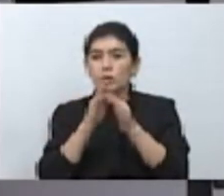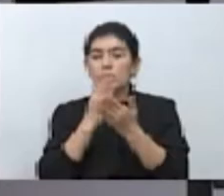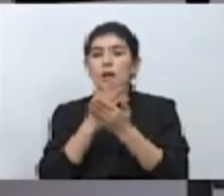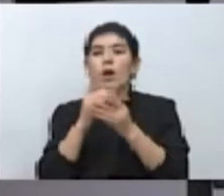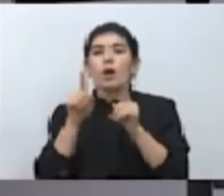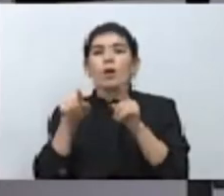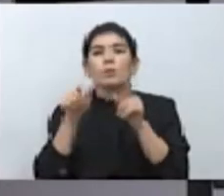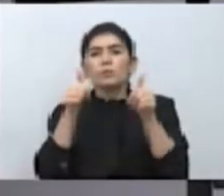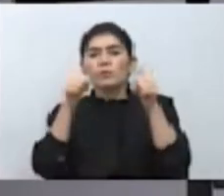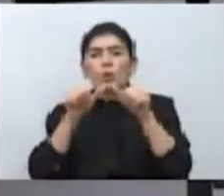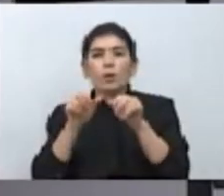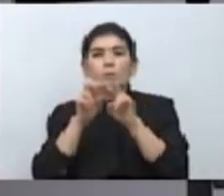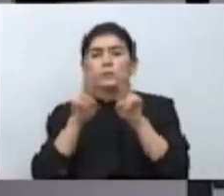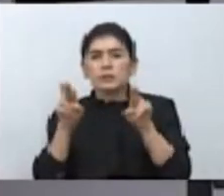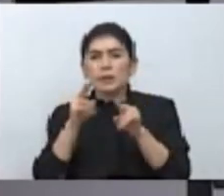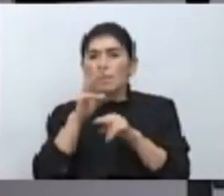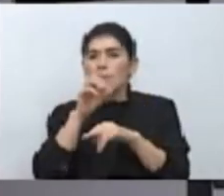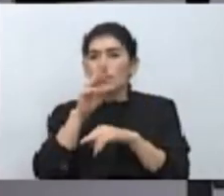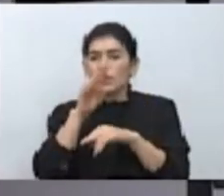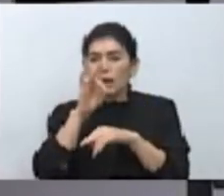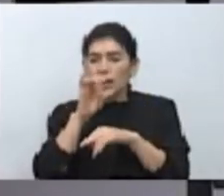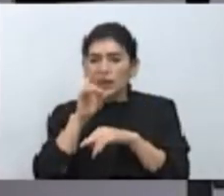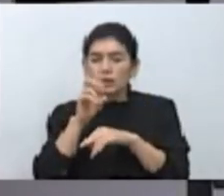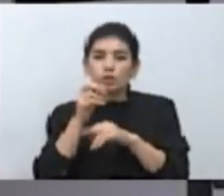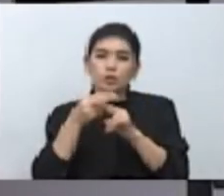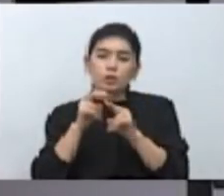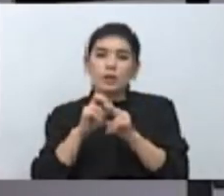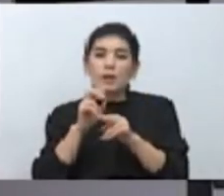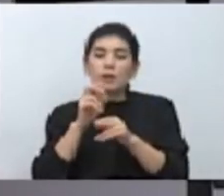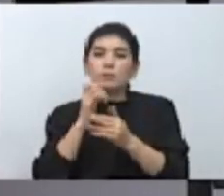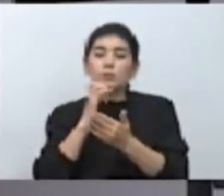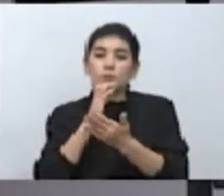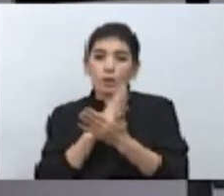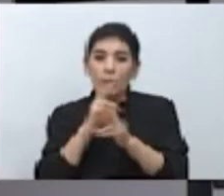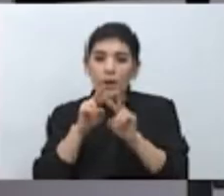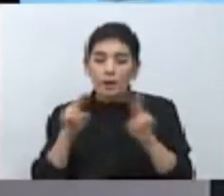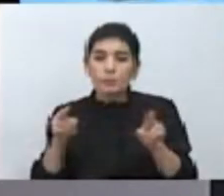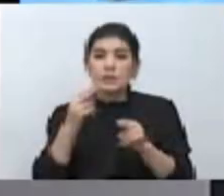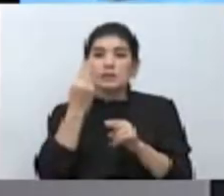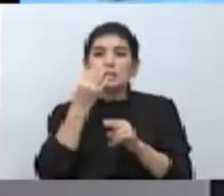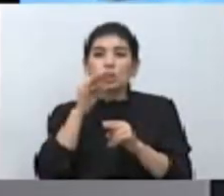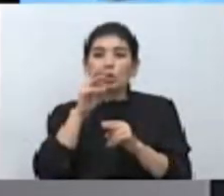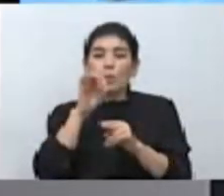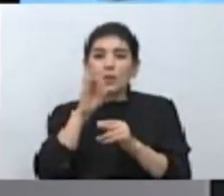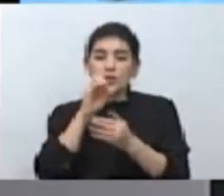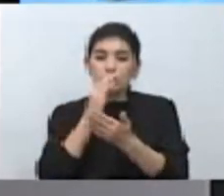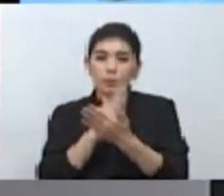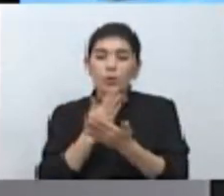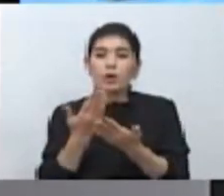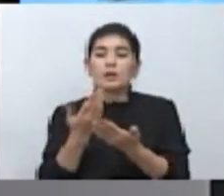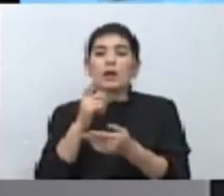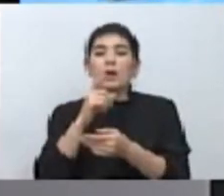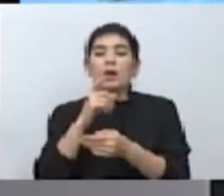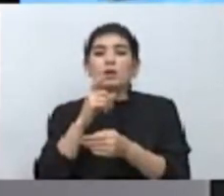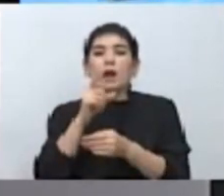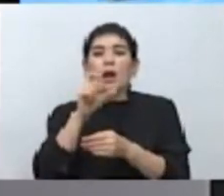Umumiy o'xshashliklarga bu ularni membranadan, hujayrasi membranadan iboratligi, sitoplazma yadrosining mavjudligi,